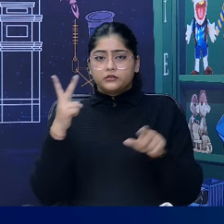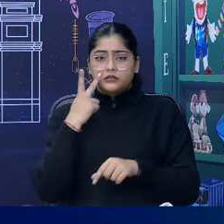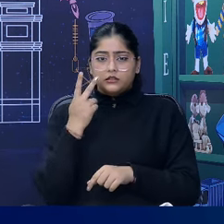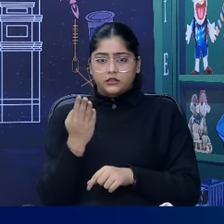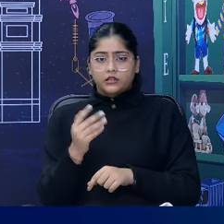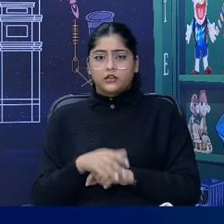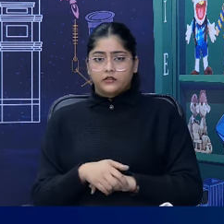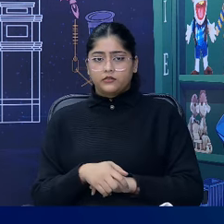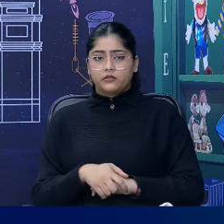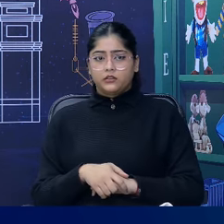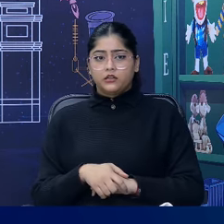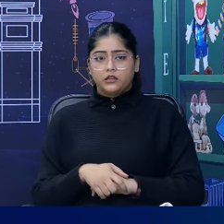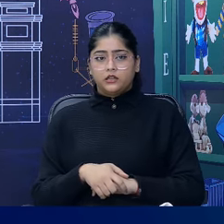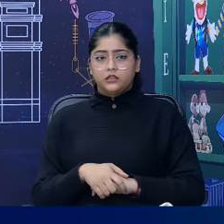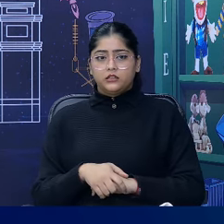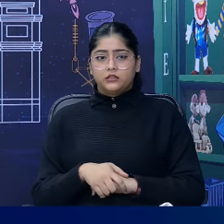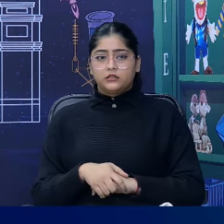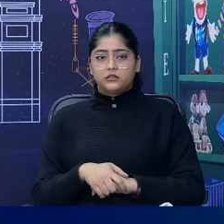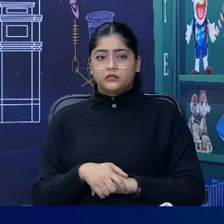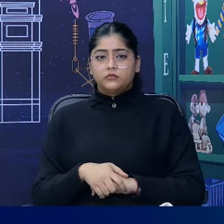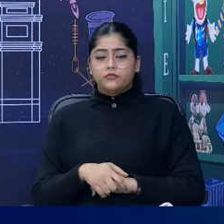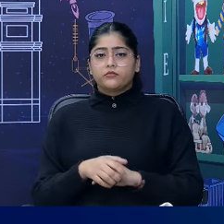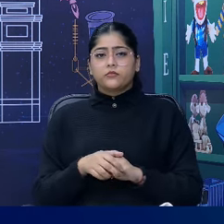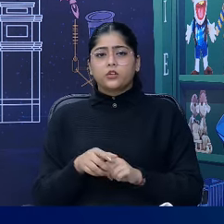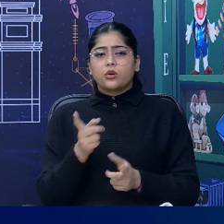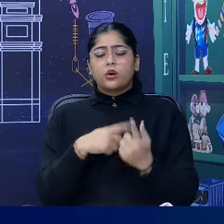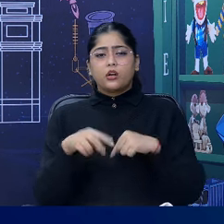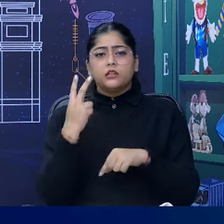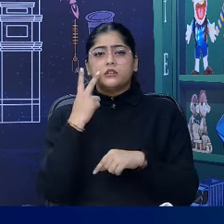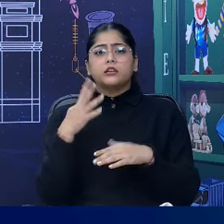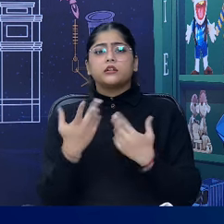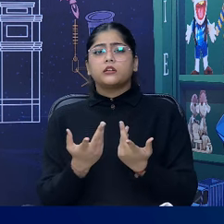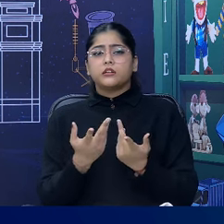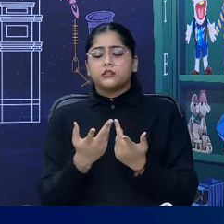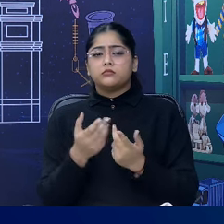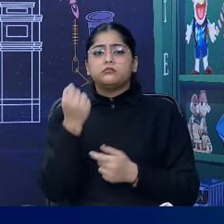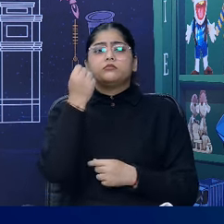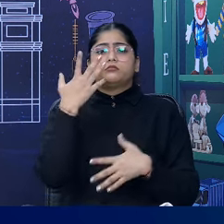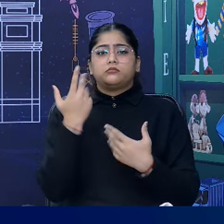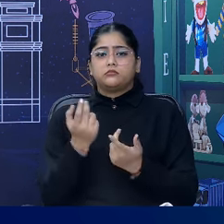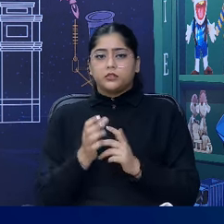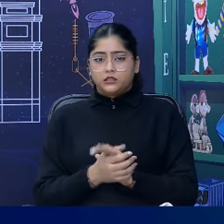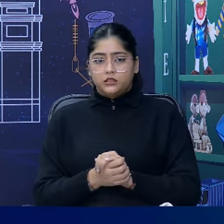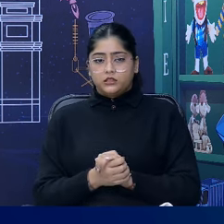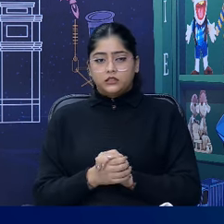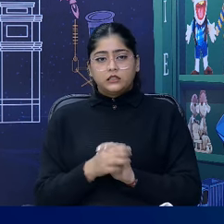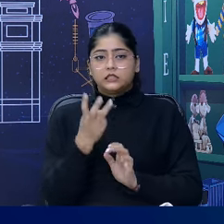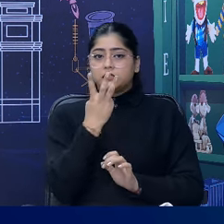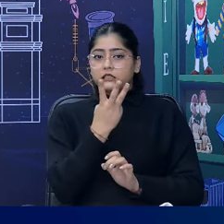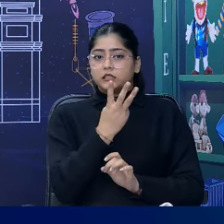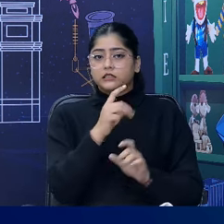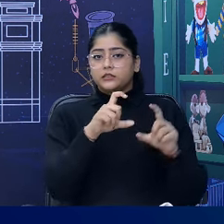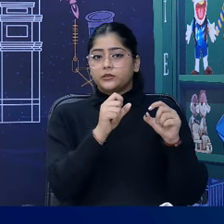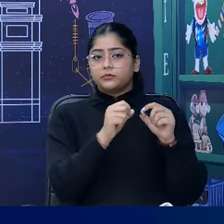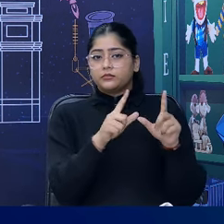आएगी. आप देखिए, आप क्या देख पा रहे हैं बच्चे? आप तीन पिक्चर्स गौर से